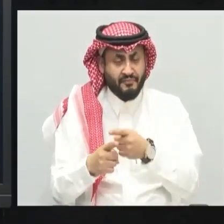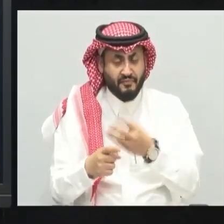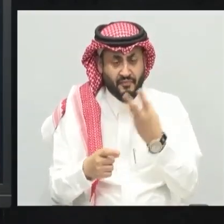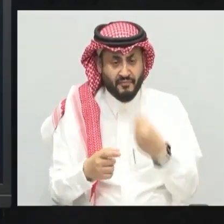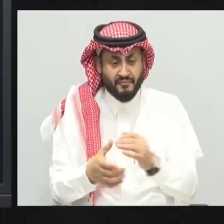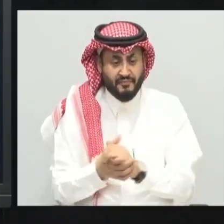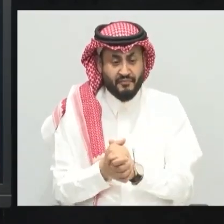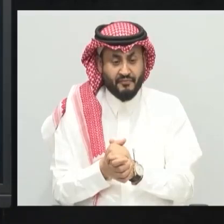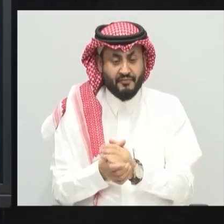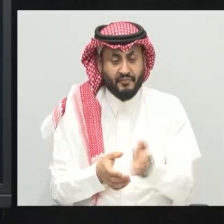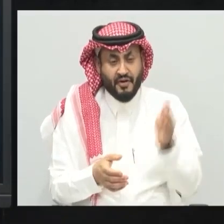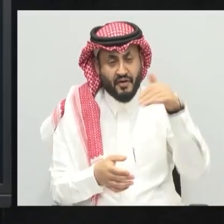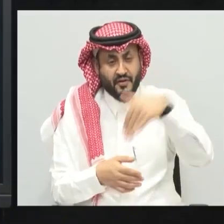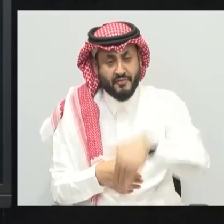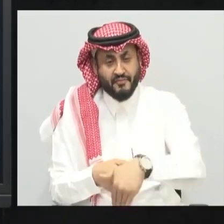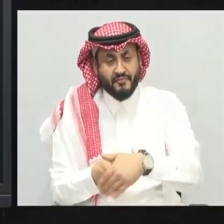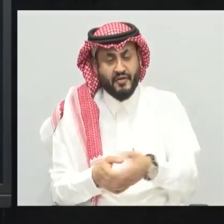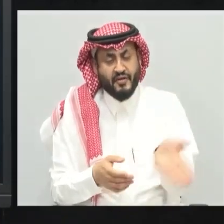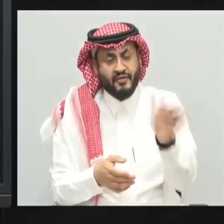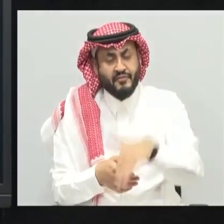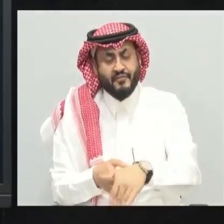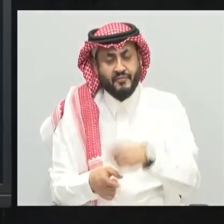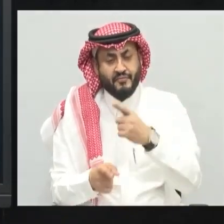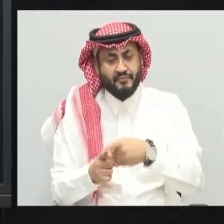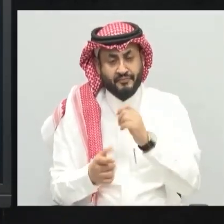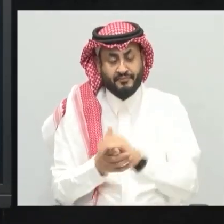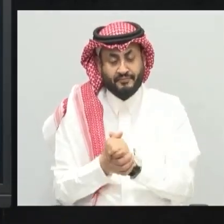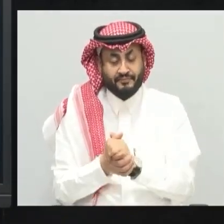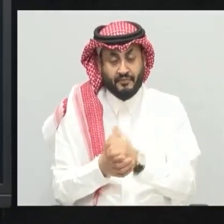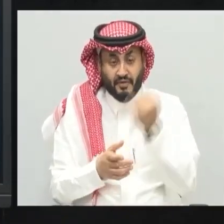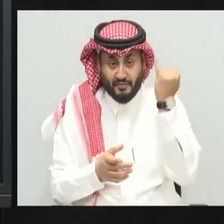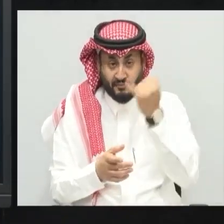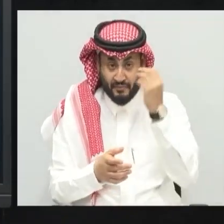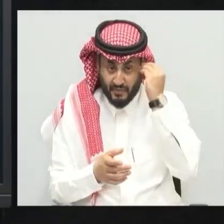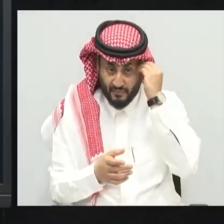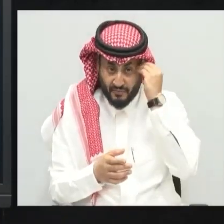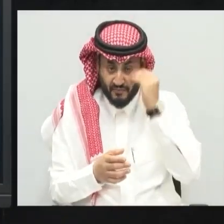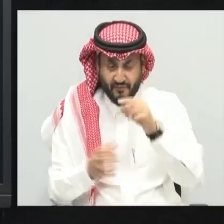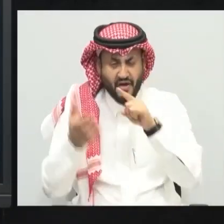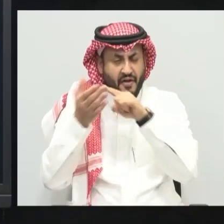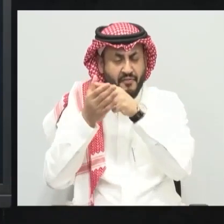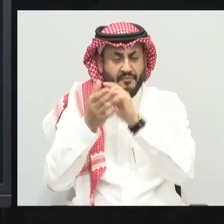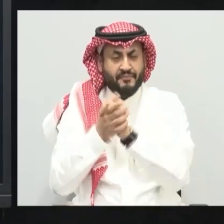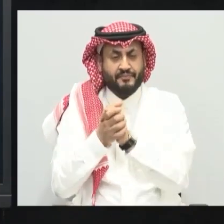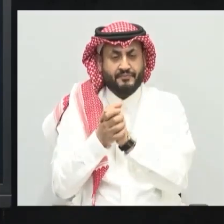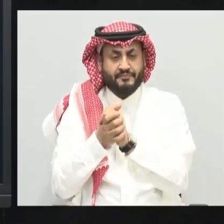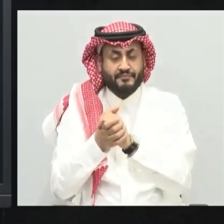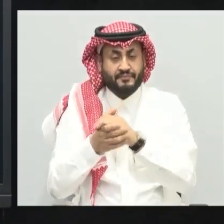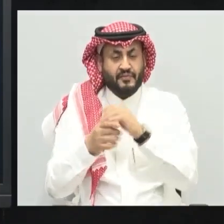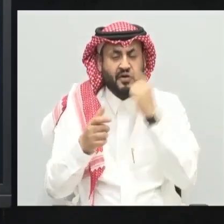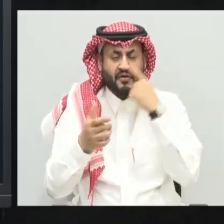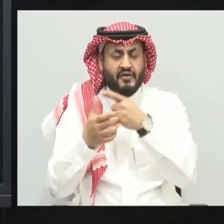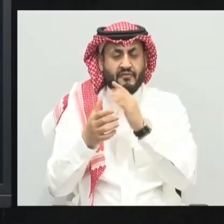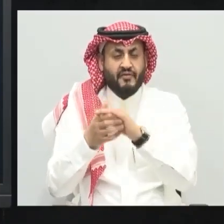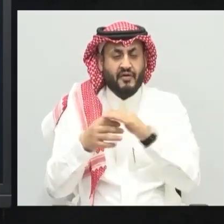تلك الثمار لربما سقطت سريعا فمهم جدا ان تضع نفسك اهداف وتكون هذه الاهداف